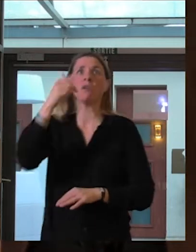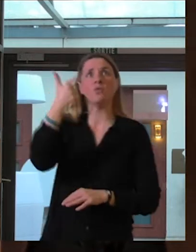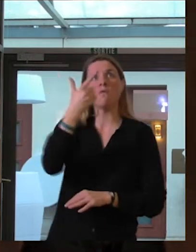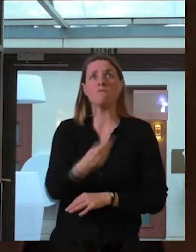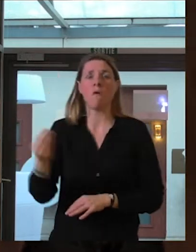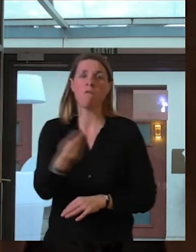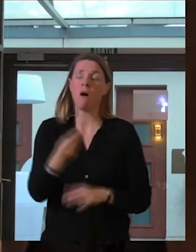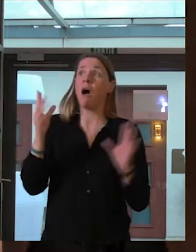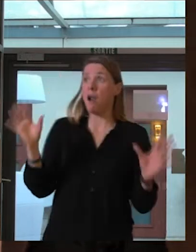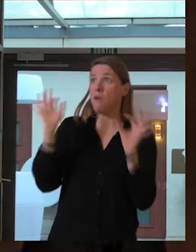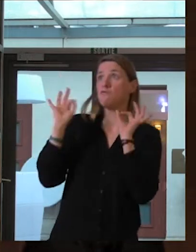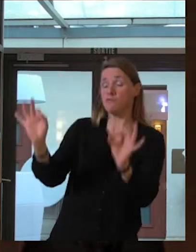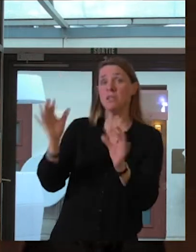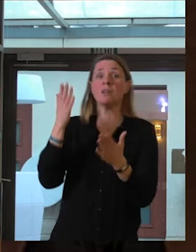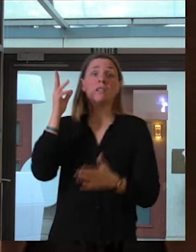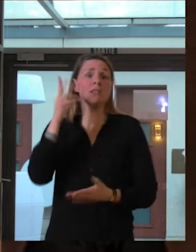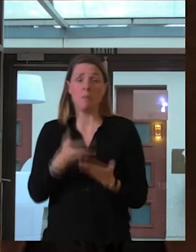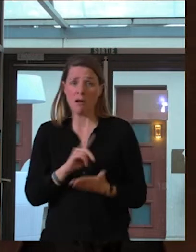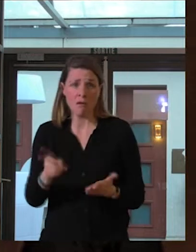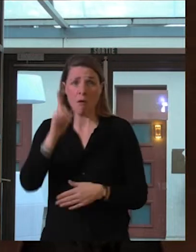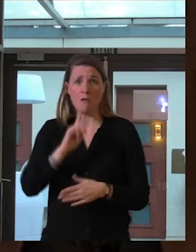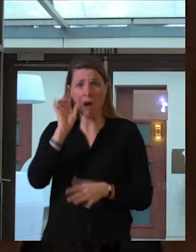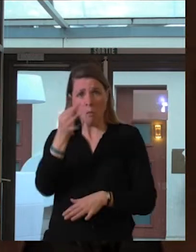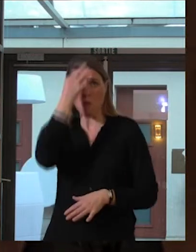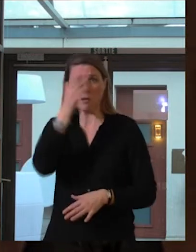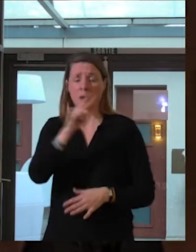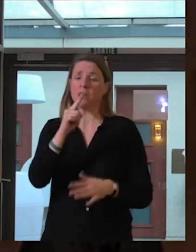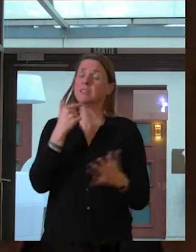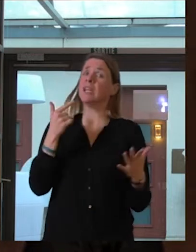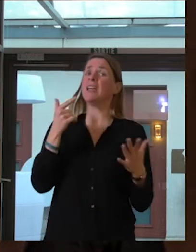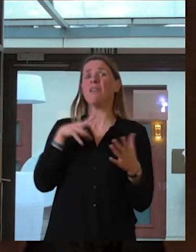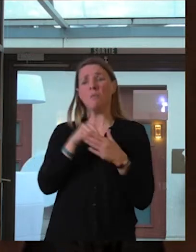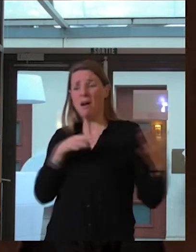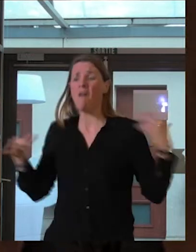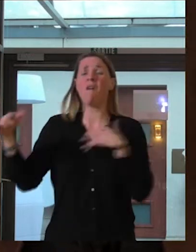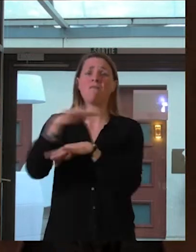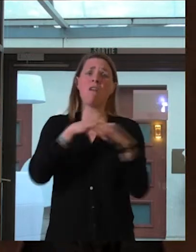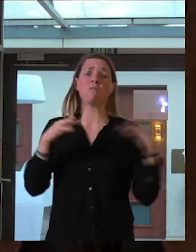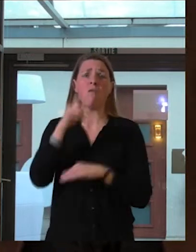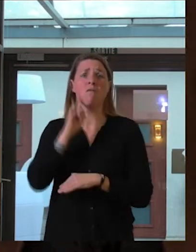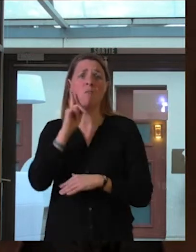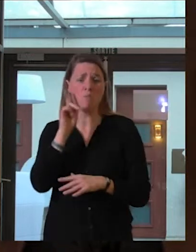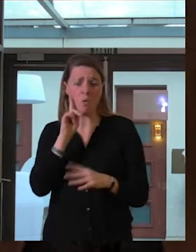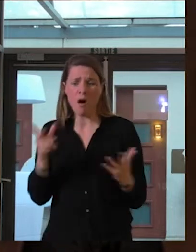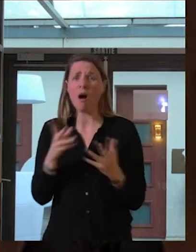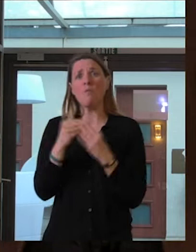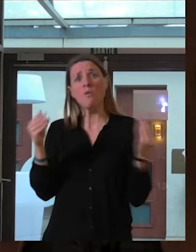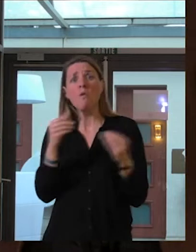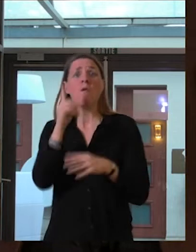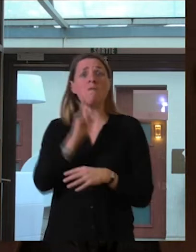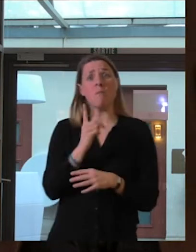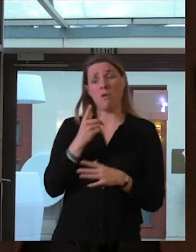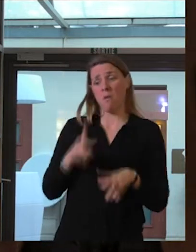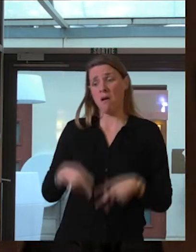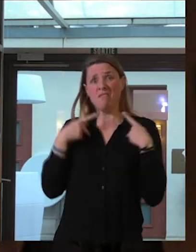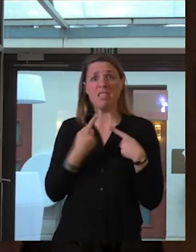C'est pas toujours que les femmes n'osent pas, mais c'est tout l'environnement des femmes, parce qu'il y a aussi beaucoup de femmes monoparentales. Et